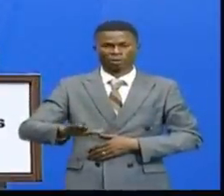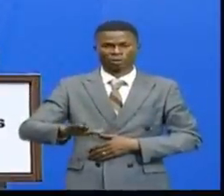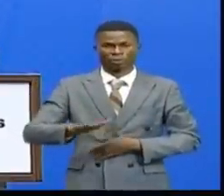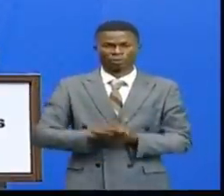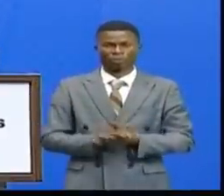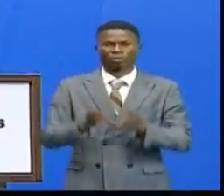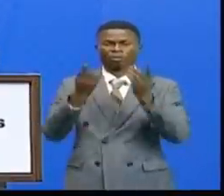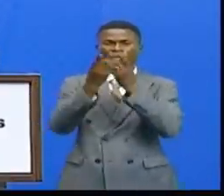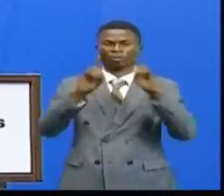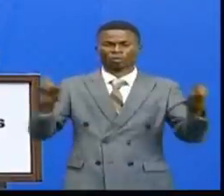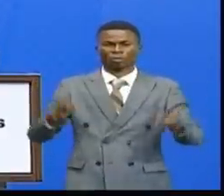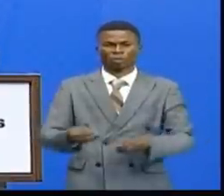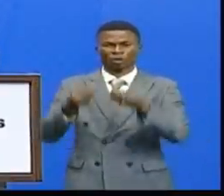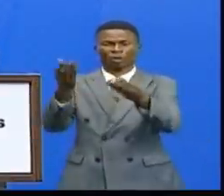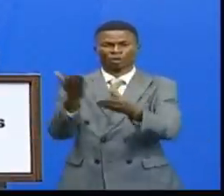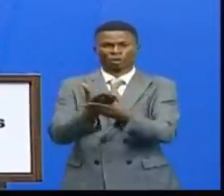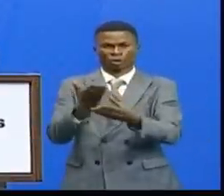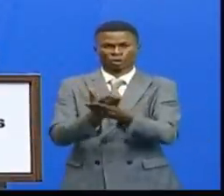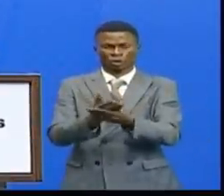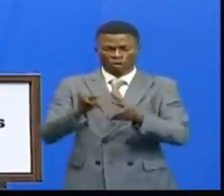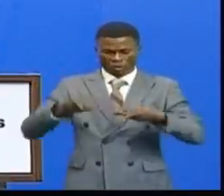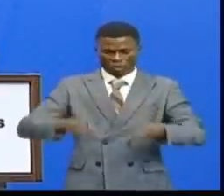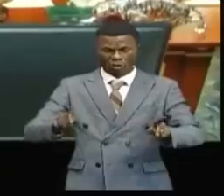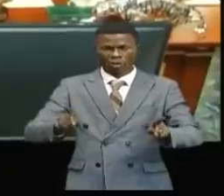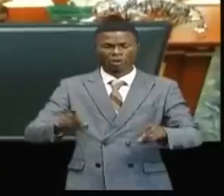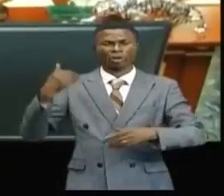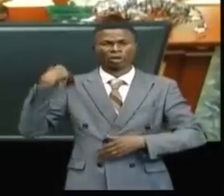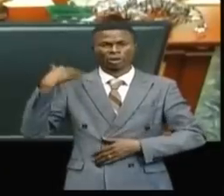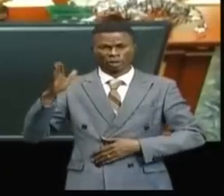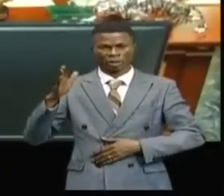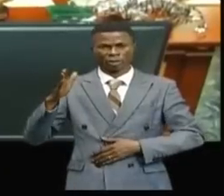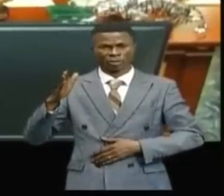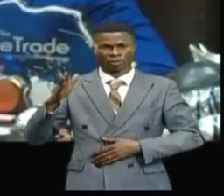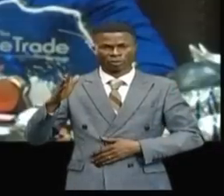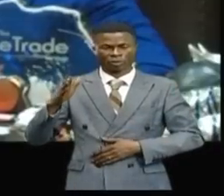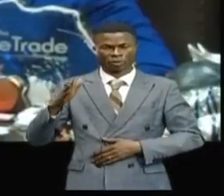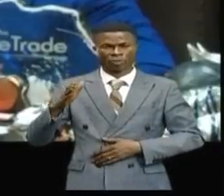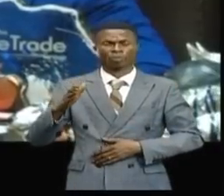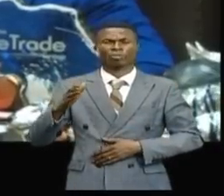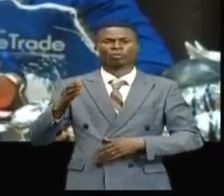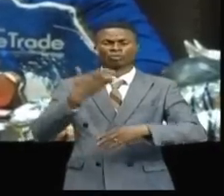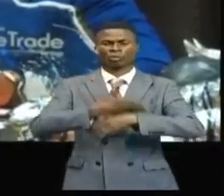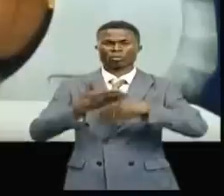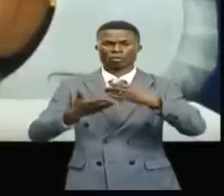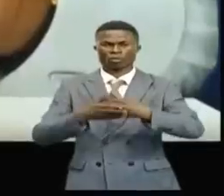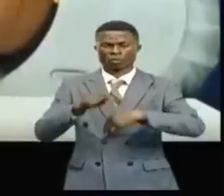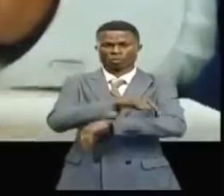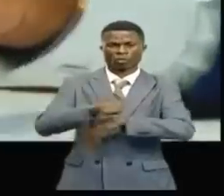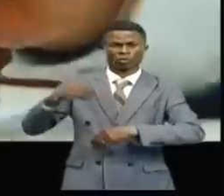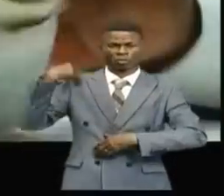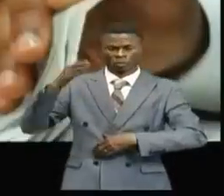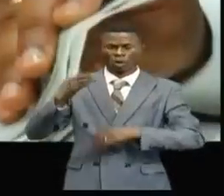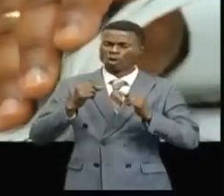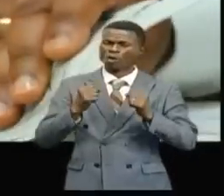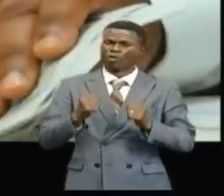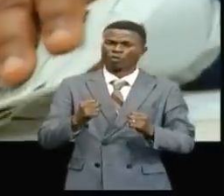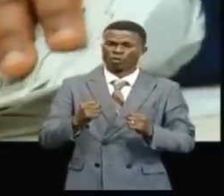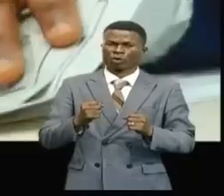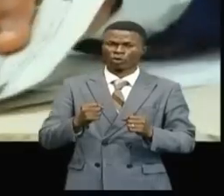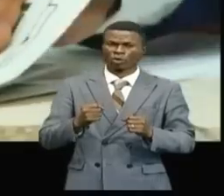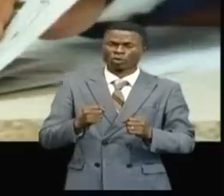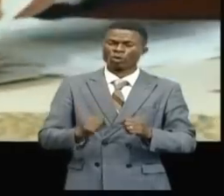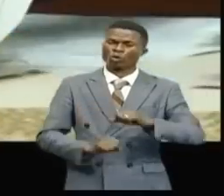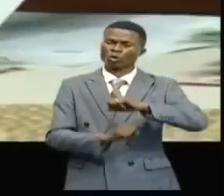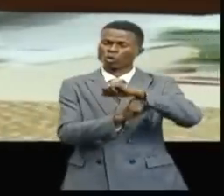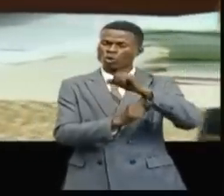la délivrance des documents relevant de l'autorité de l'État. La construction d'une administration publique dynamique est un